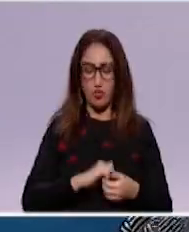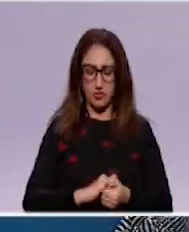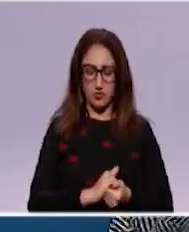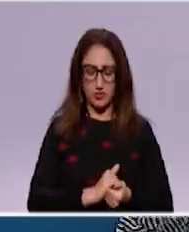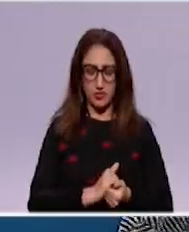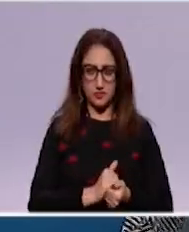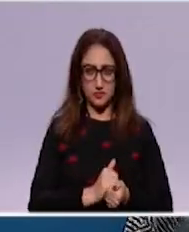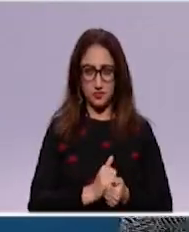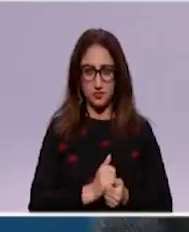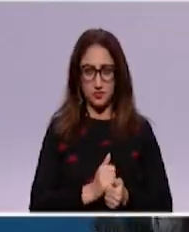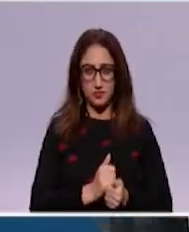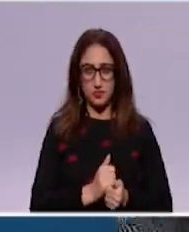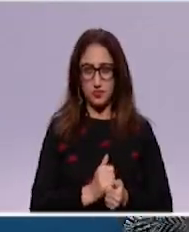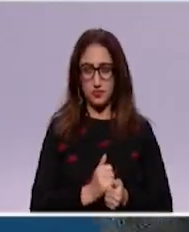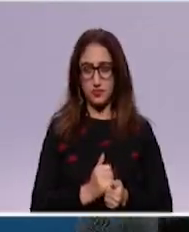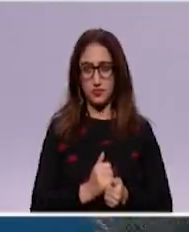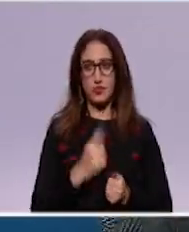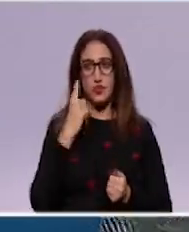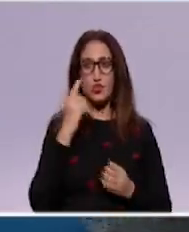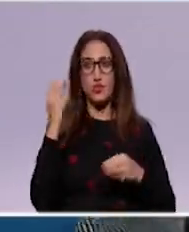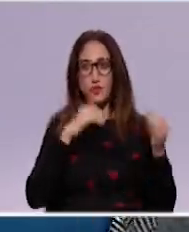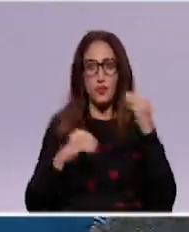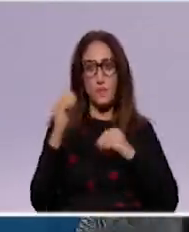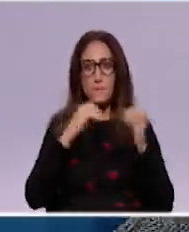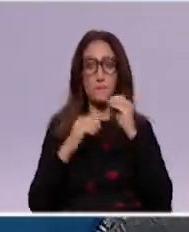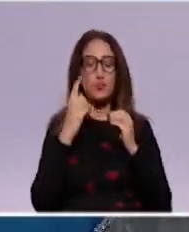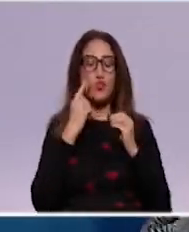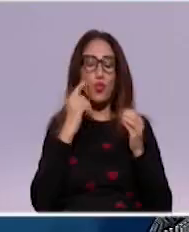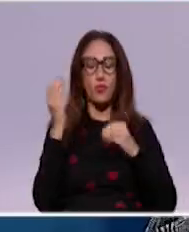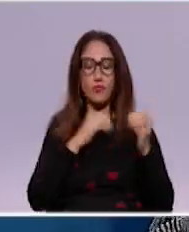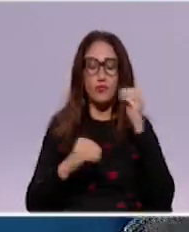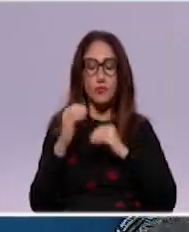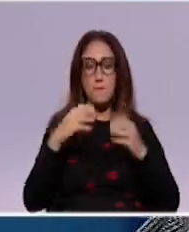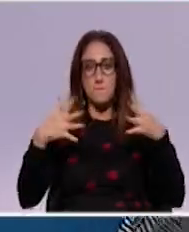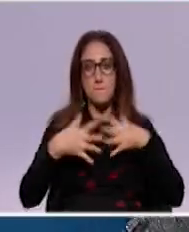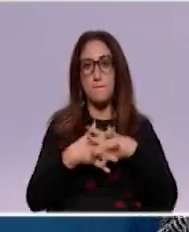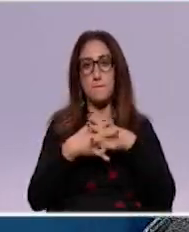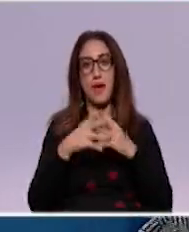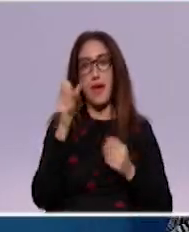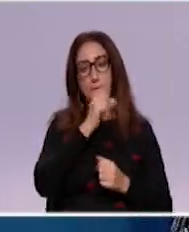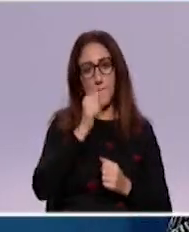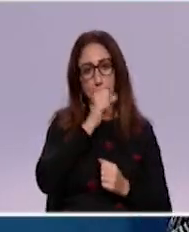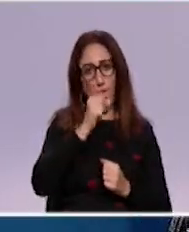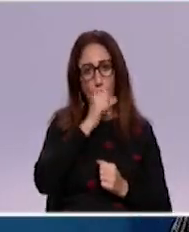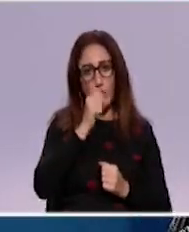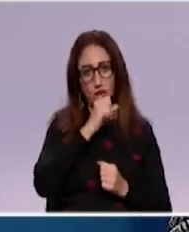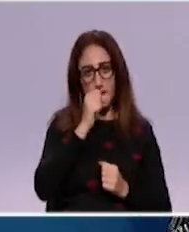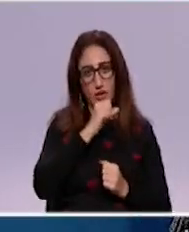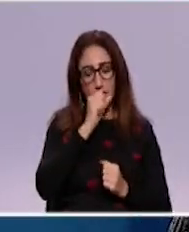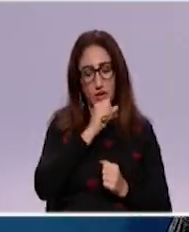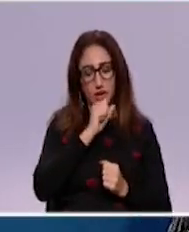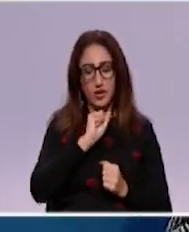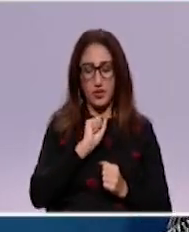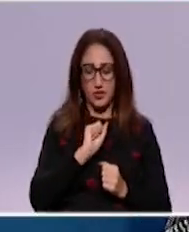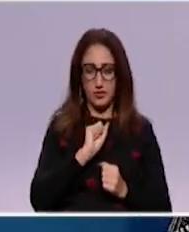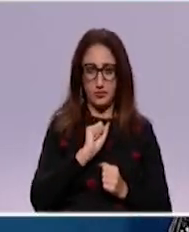اسمه. فقعدنا بقى ايه نعمل جامينج. غنينا اغنيه من الفولكلور بتاعك اظن عمل